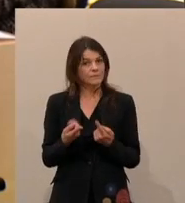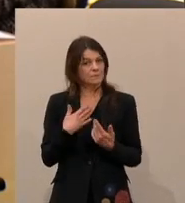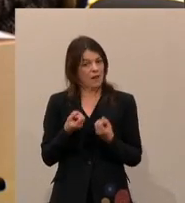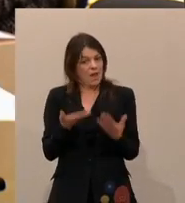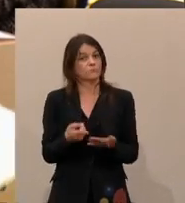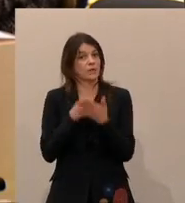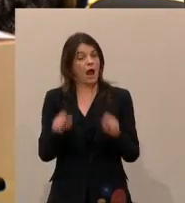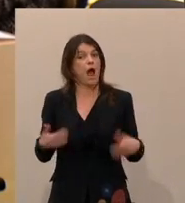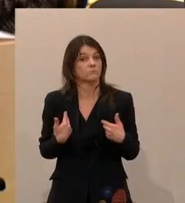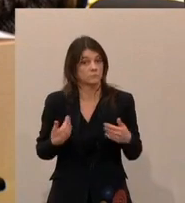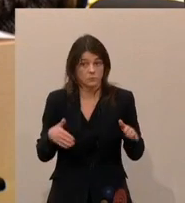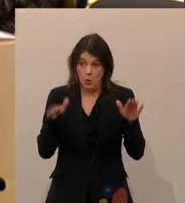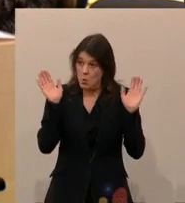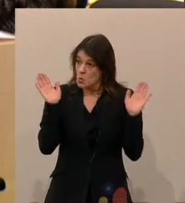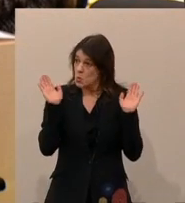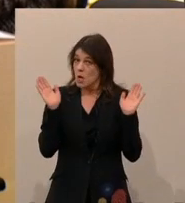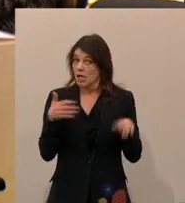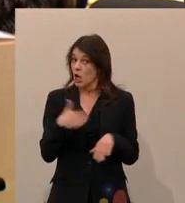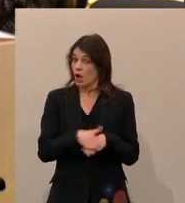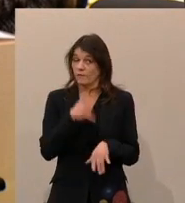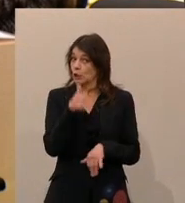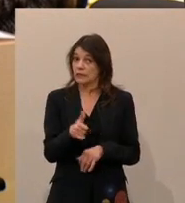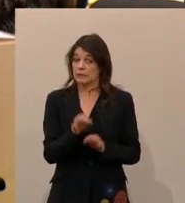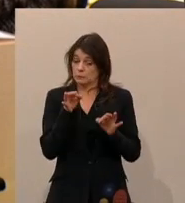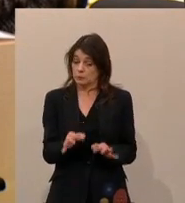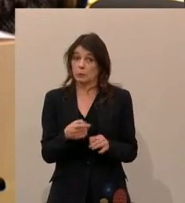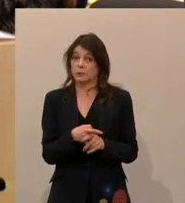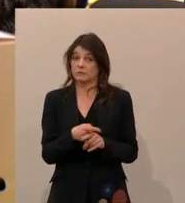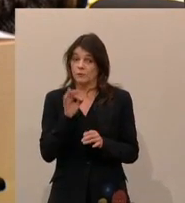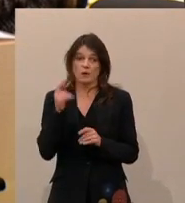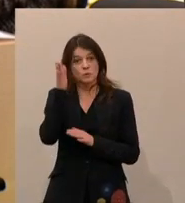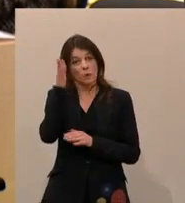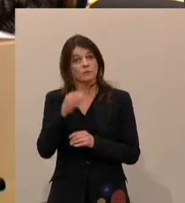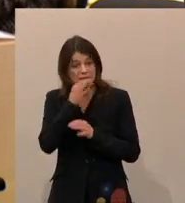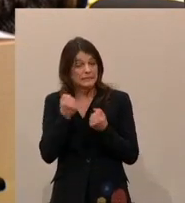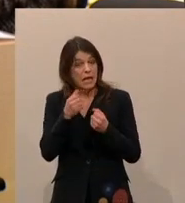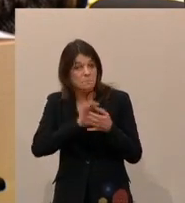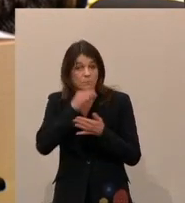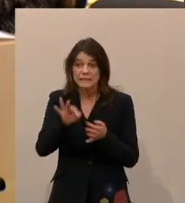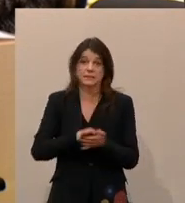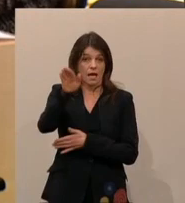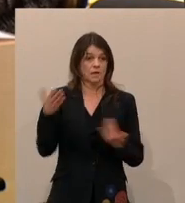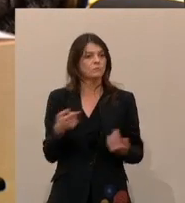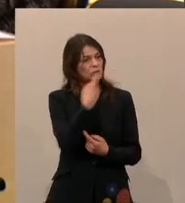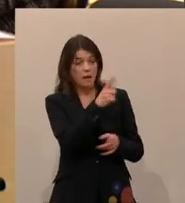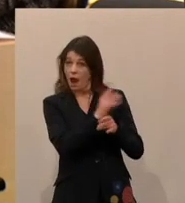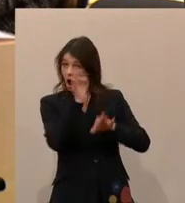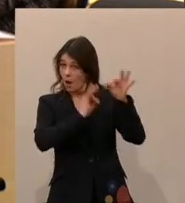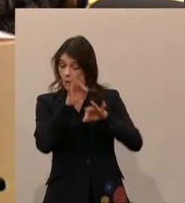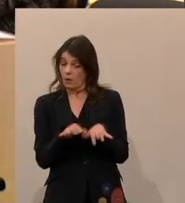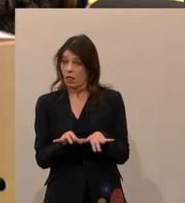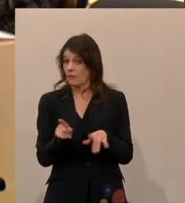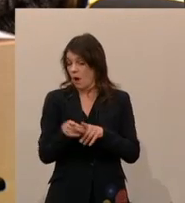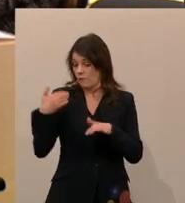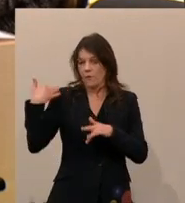Ergebnisse zum Vorschein. Also das halte ich auch nicht für einen wirklichen Beitrag zur Erhöhung der Sicherheit. Und Sie haben ja offenbar auch gegoogelt, Herr Pilz,